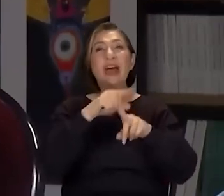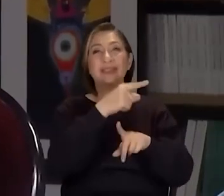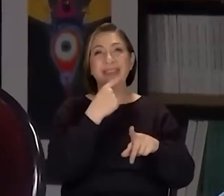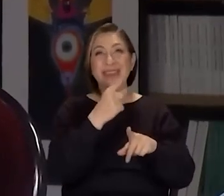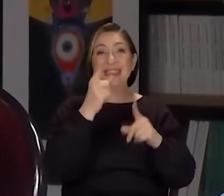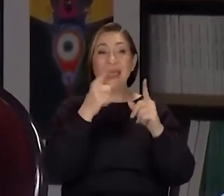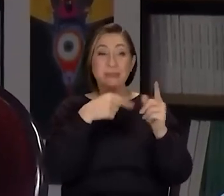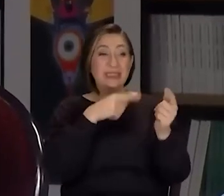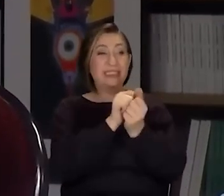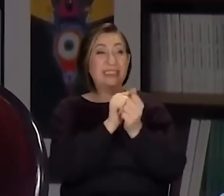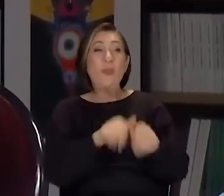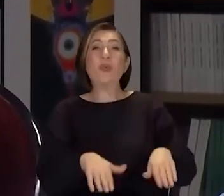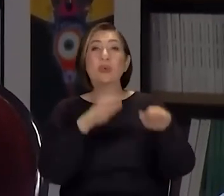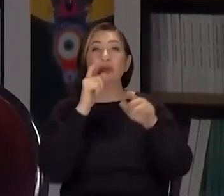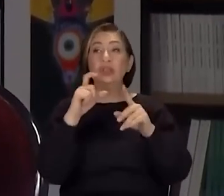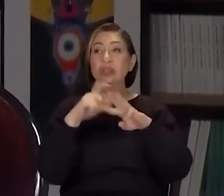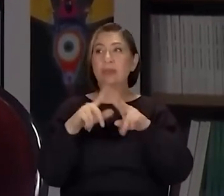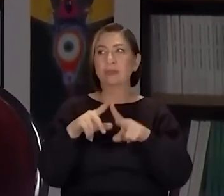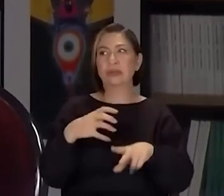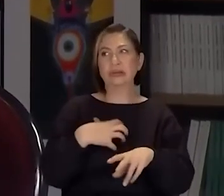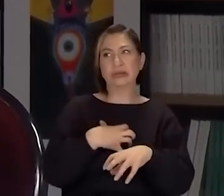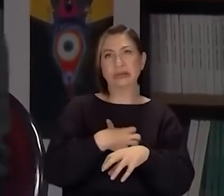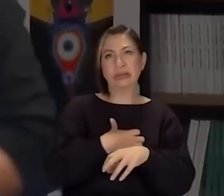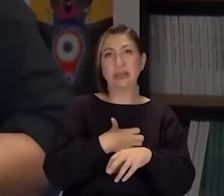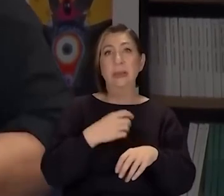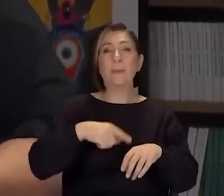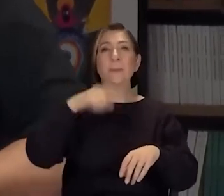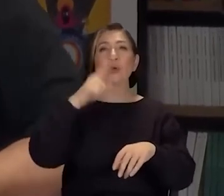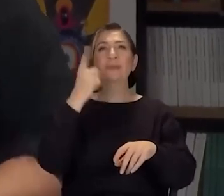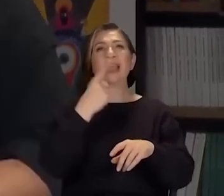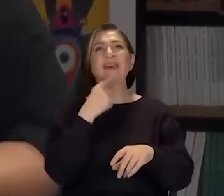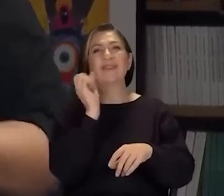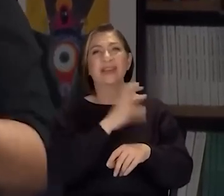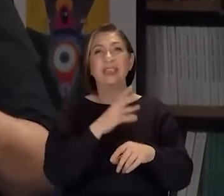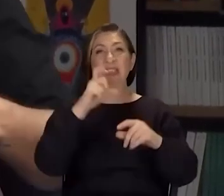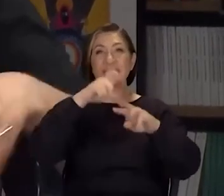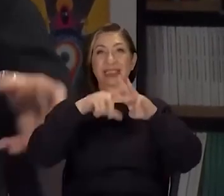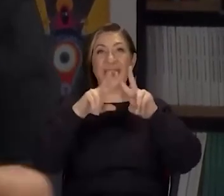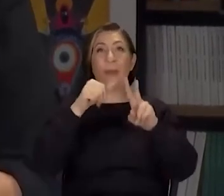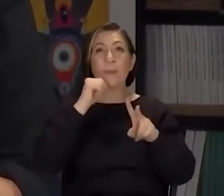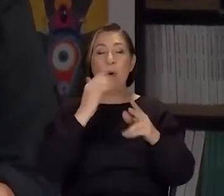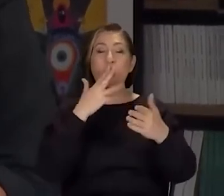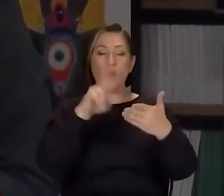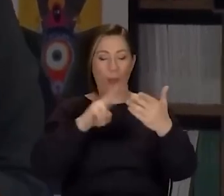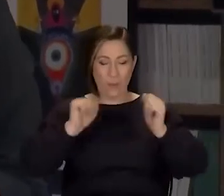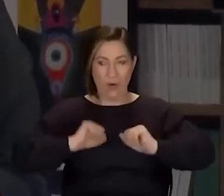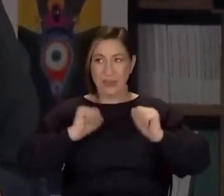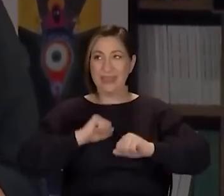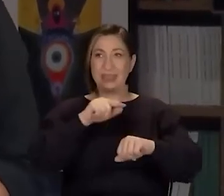diyor. Cem abi biz sizinle büyüdük diyor. Cem abi buna çok daralıyor. Bir gün şöyle bir şey yaşadık. Cem abi bizim oyunun okuma provası